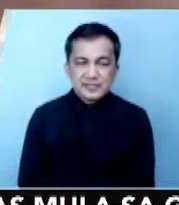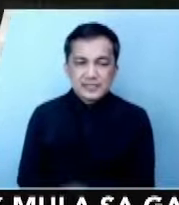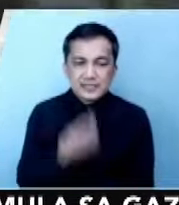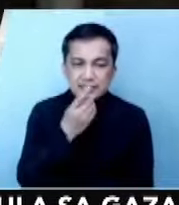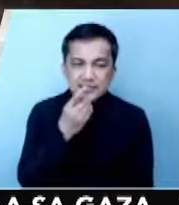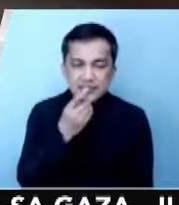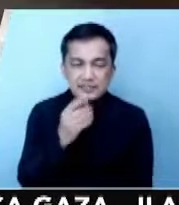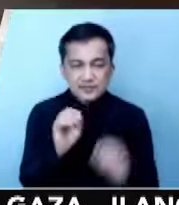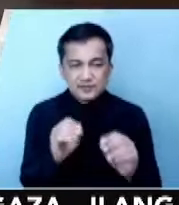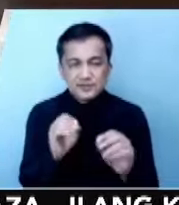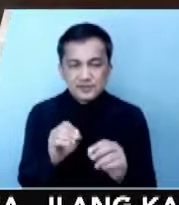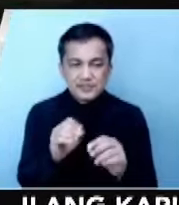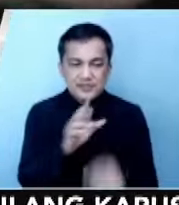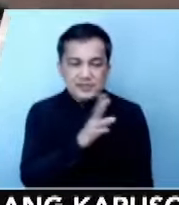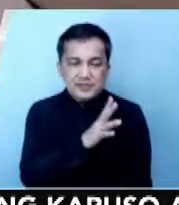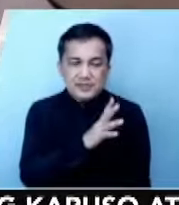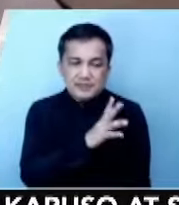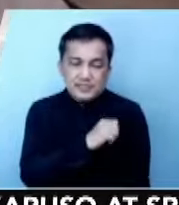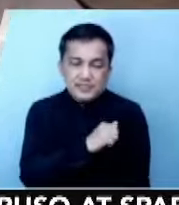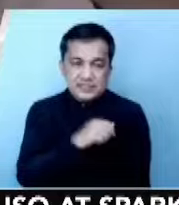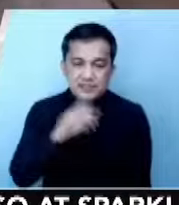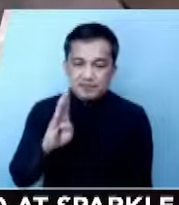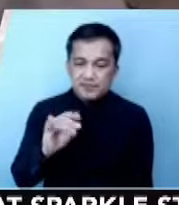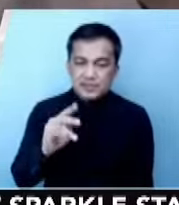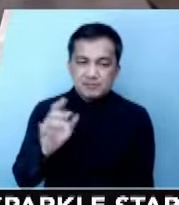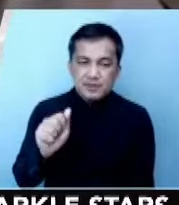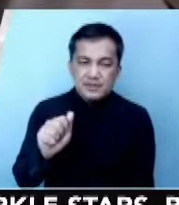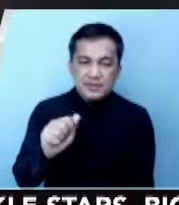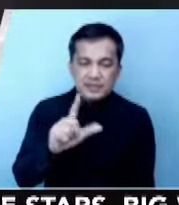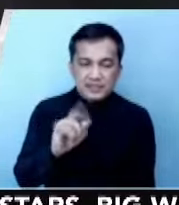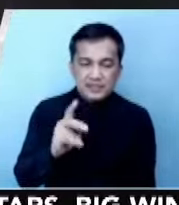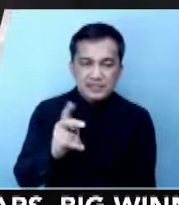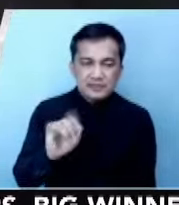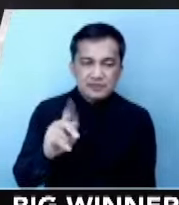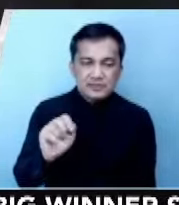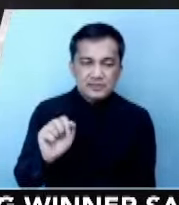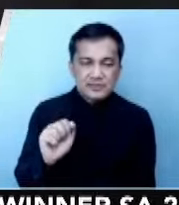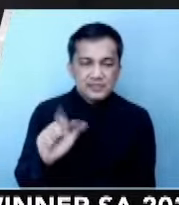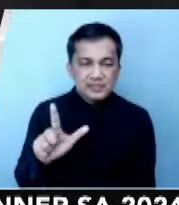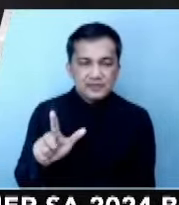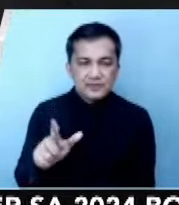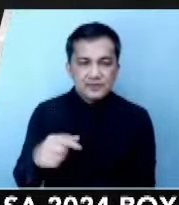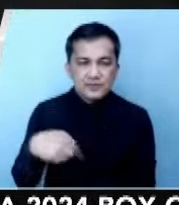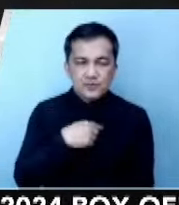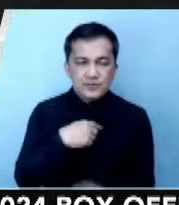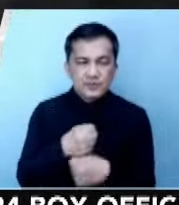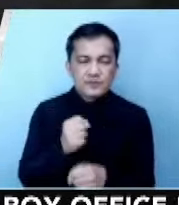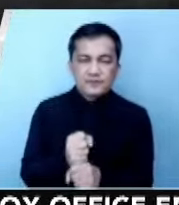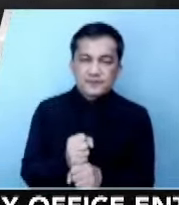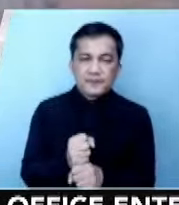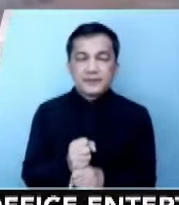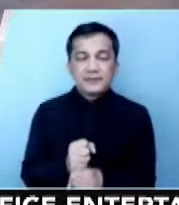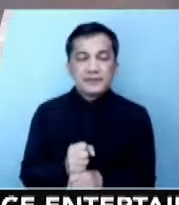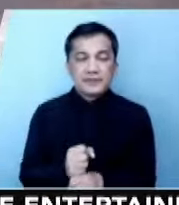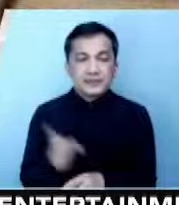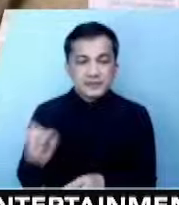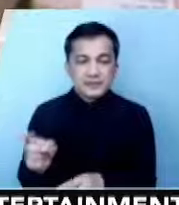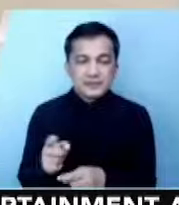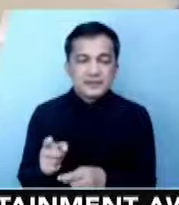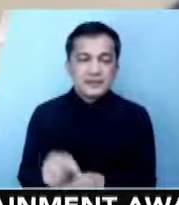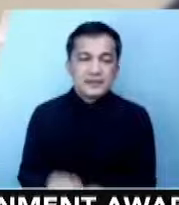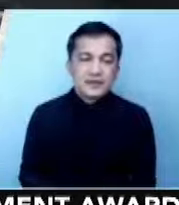ng Palestinian na si Basma ang layali lubnan. Sweet. We made it in parties,